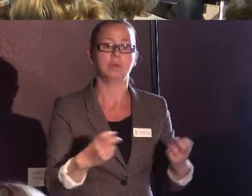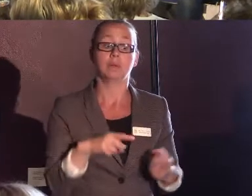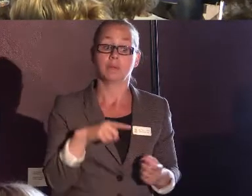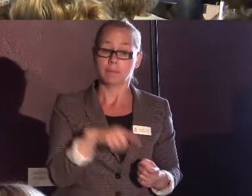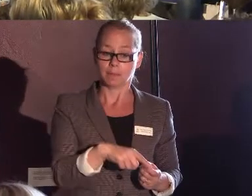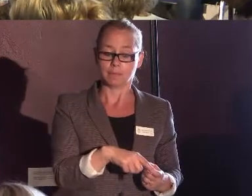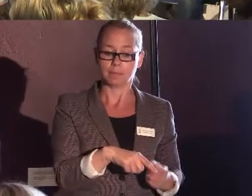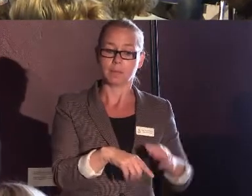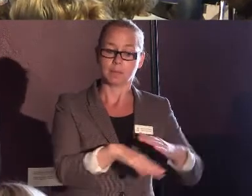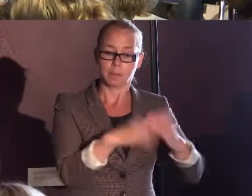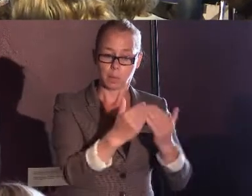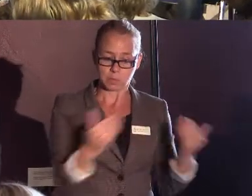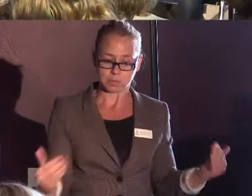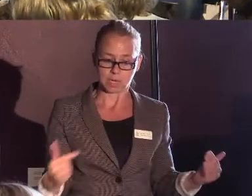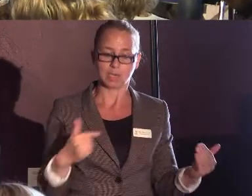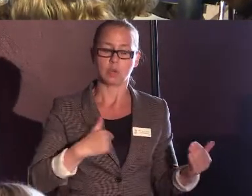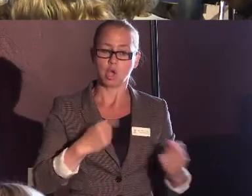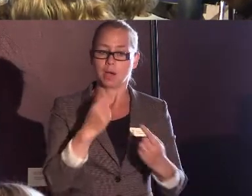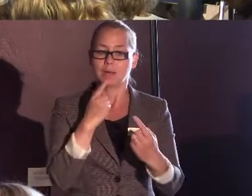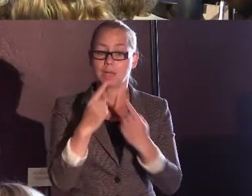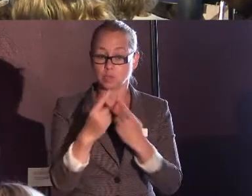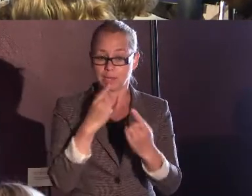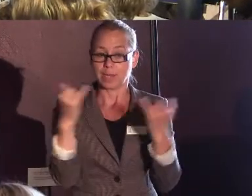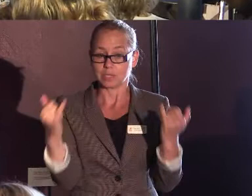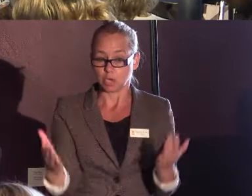från den utställningen som jag för mitt resonemang också.